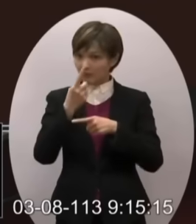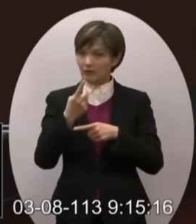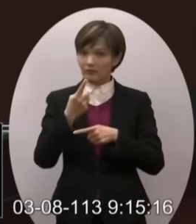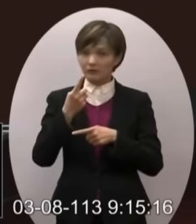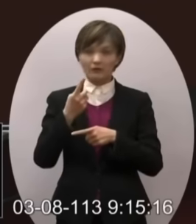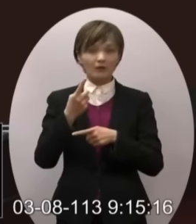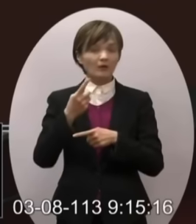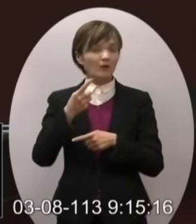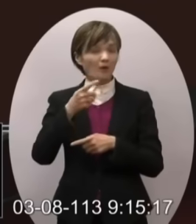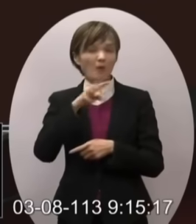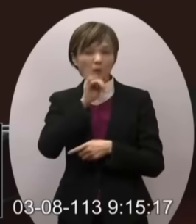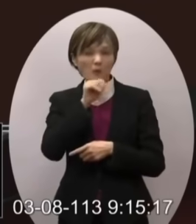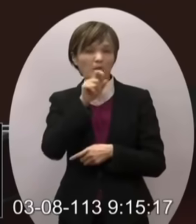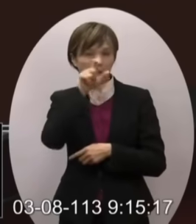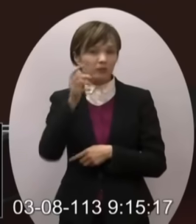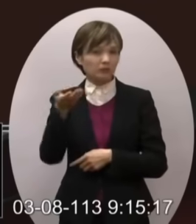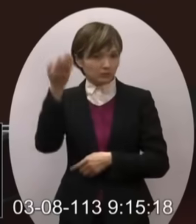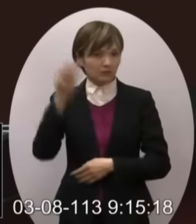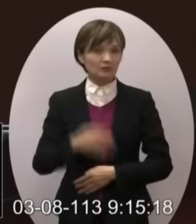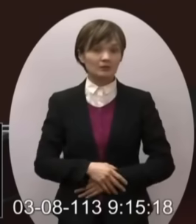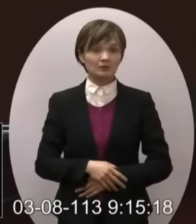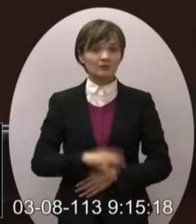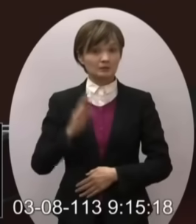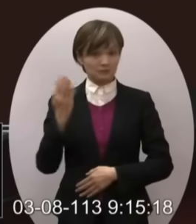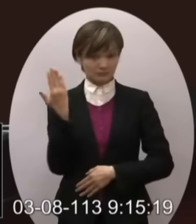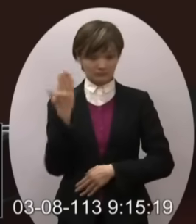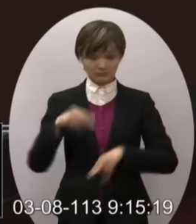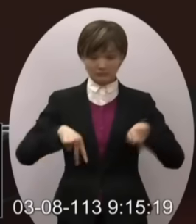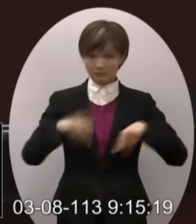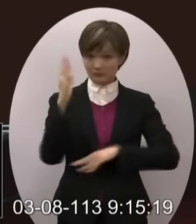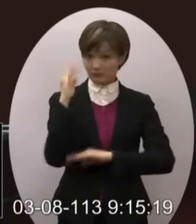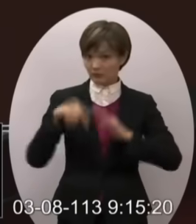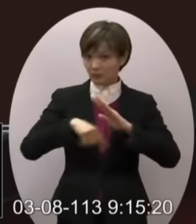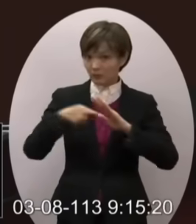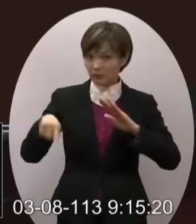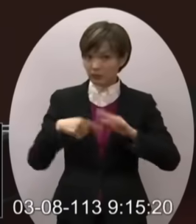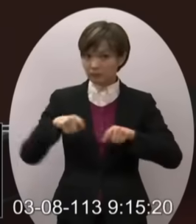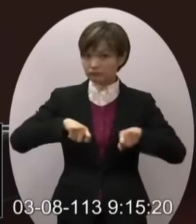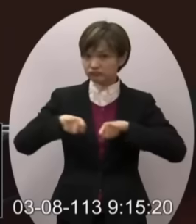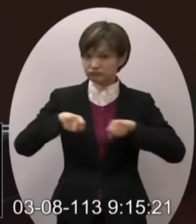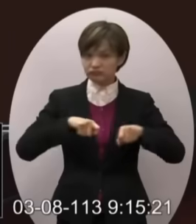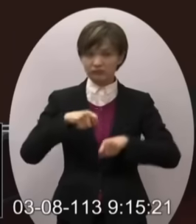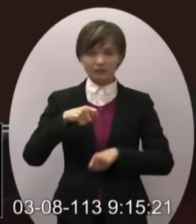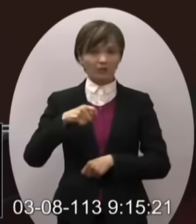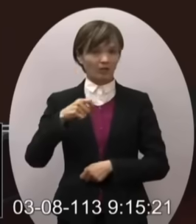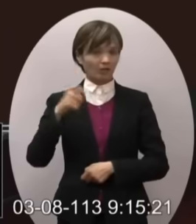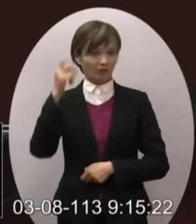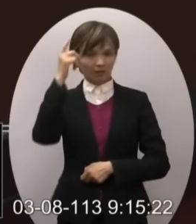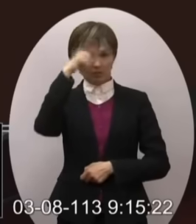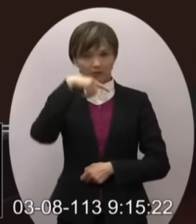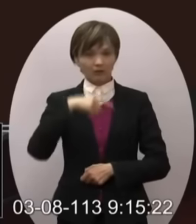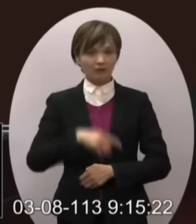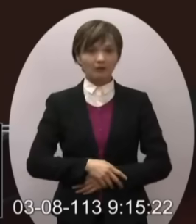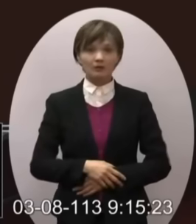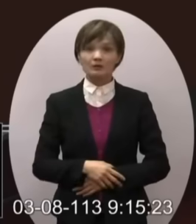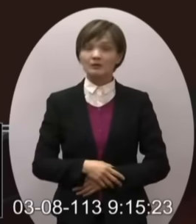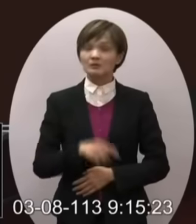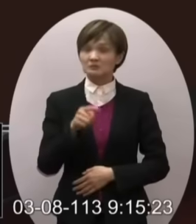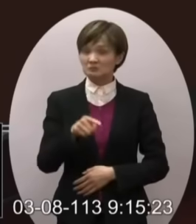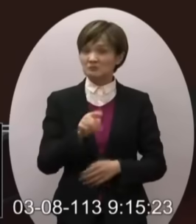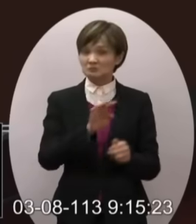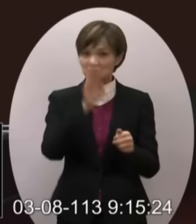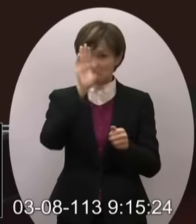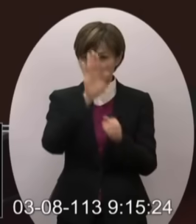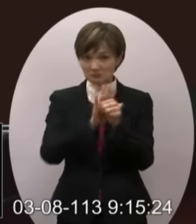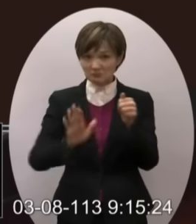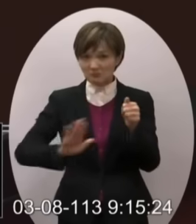的银发政策依然依循旧思维，让整个高龄人生欠缺方向，陷入了